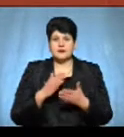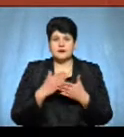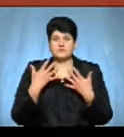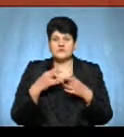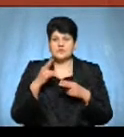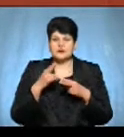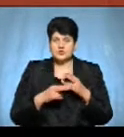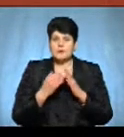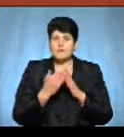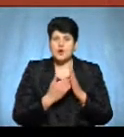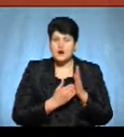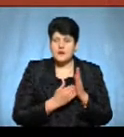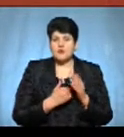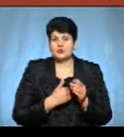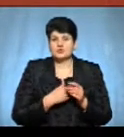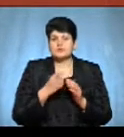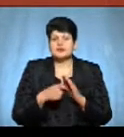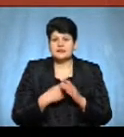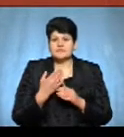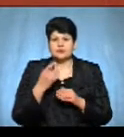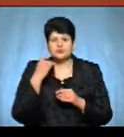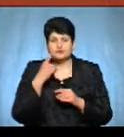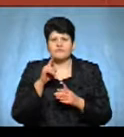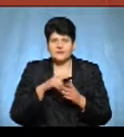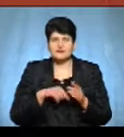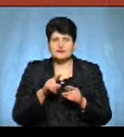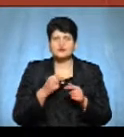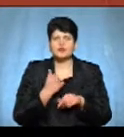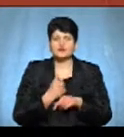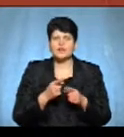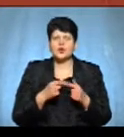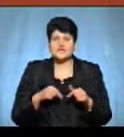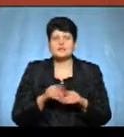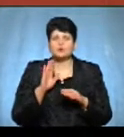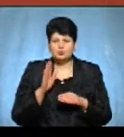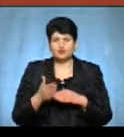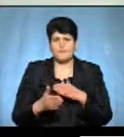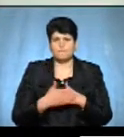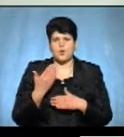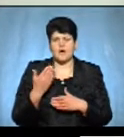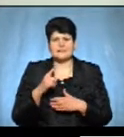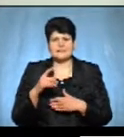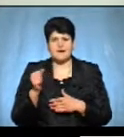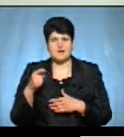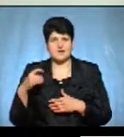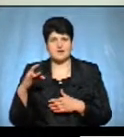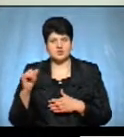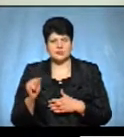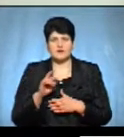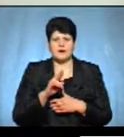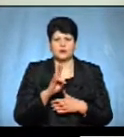Маємо вже завершувати програму, але хочеться дізнатися вашу думку, чи вірите ви в те, що головних організаторів буде таке покарано, тобто Захарченка і